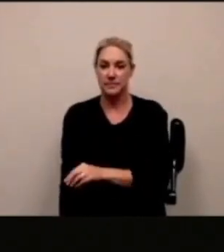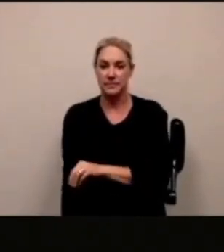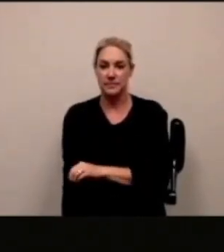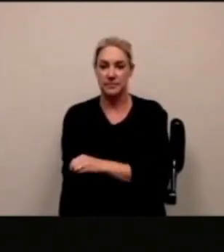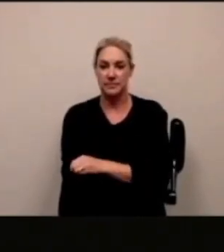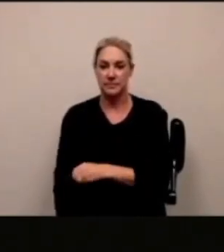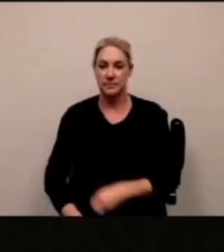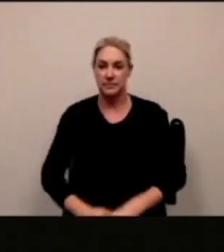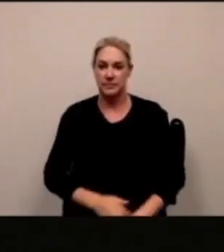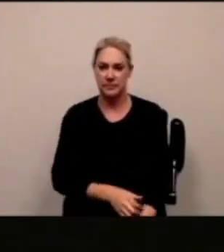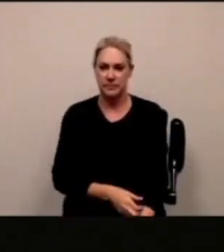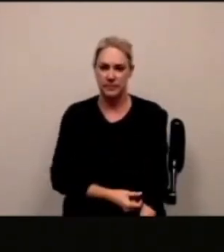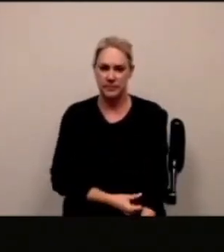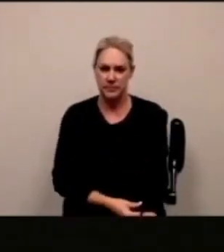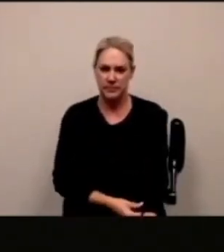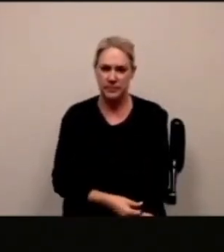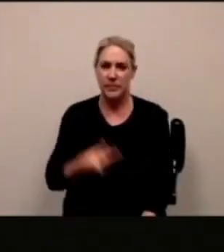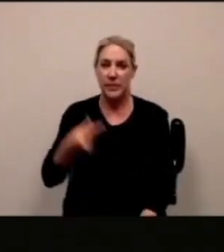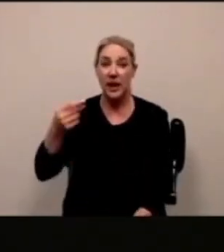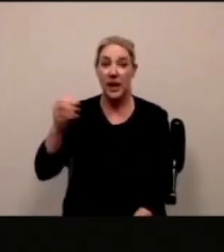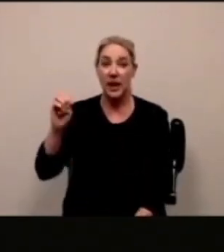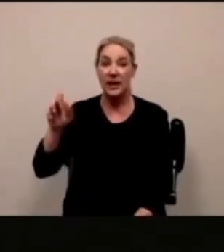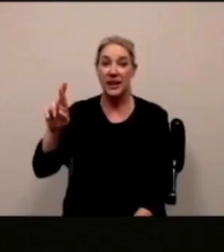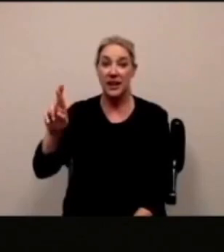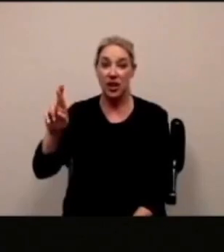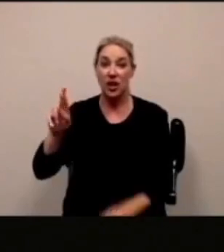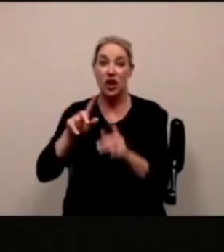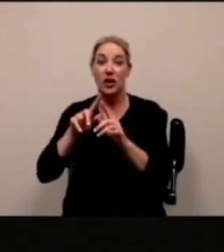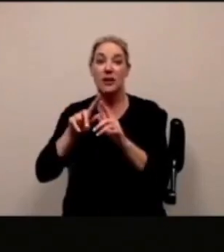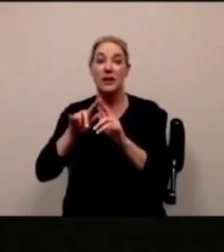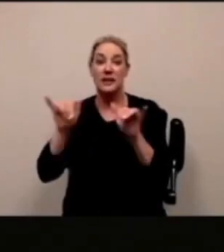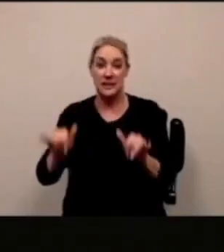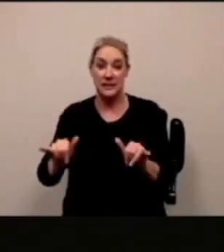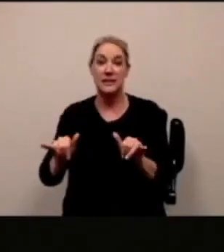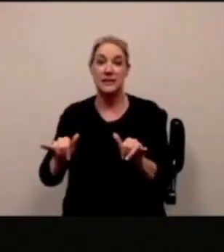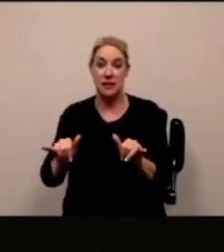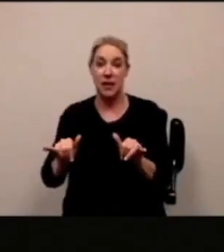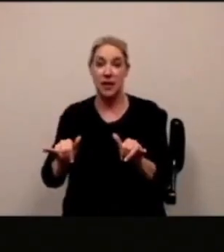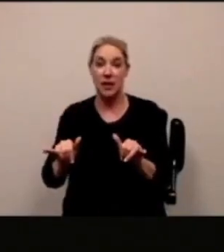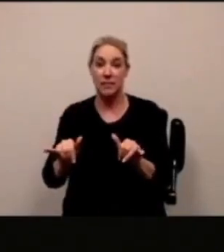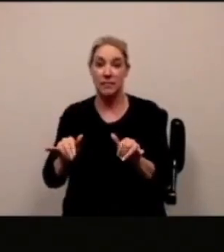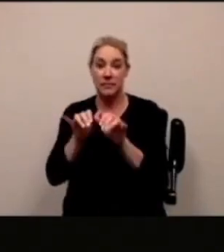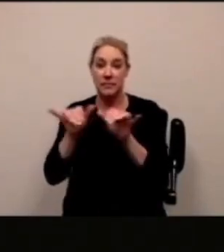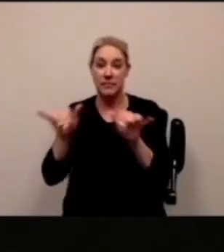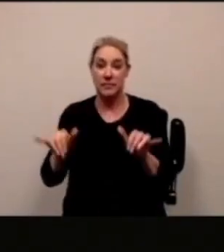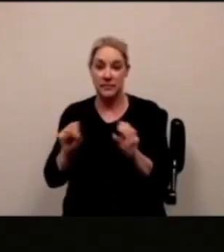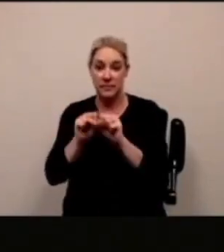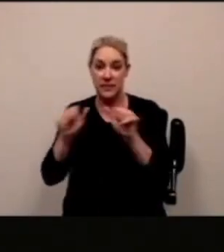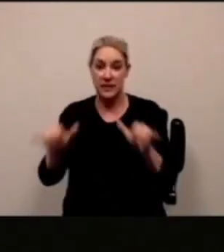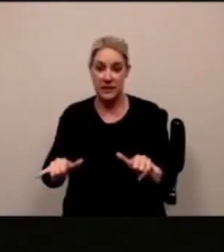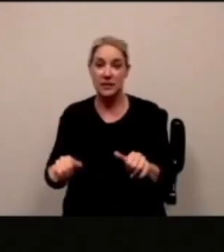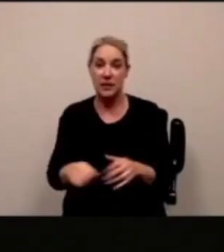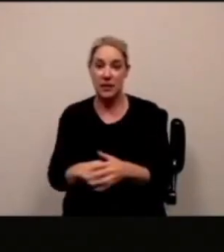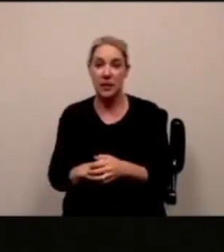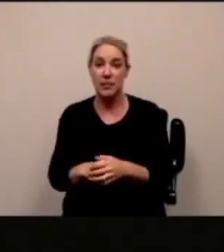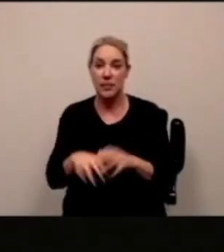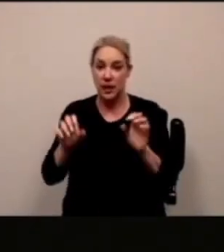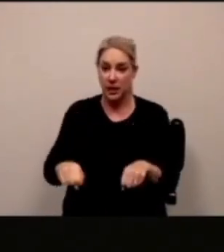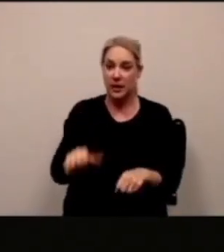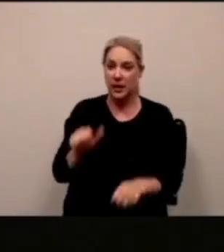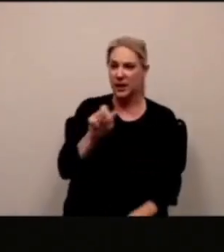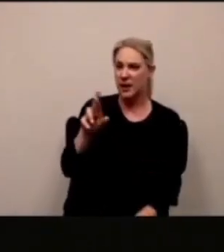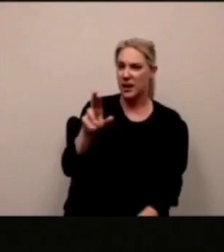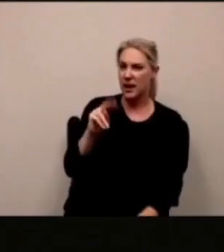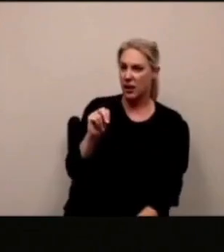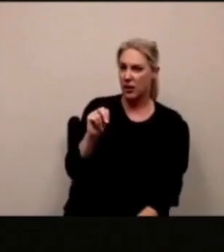次の質問ですがはいえーとギアシステムはどうかということですひょっと